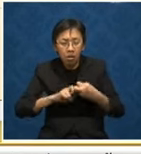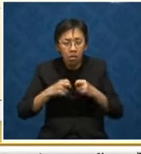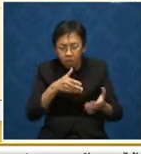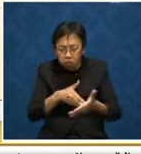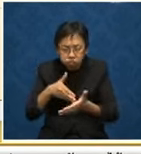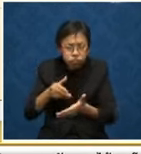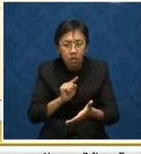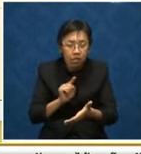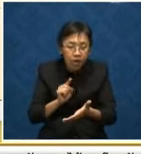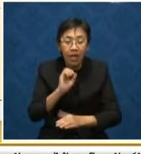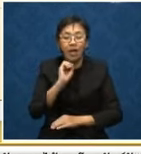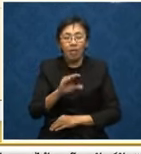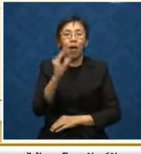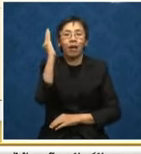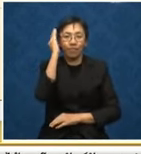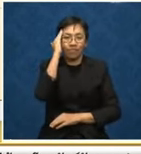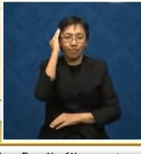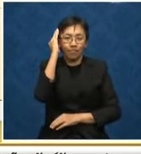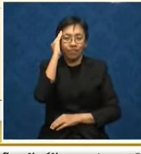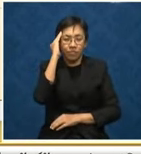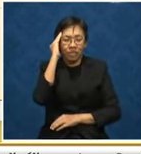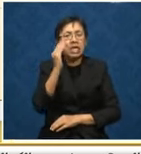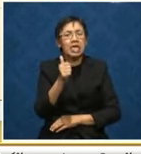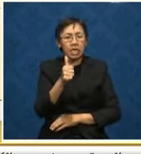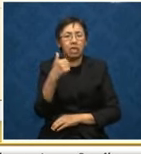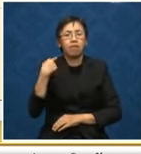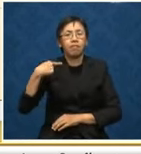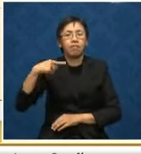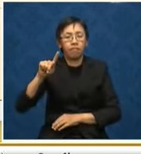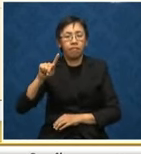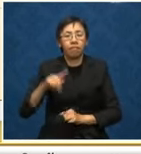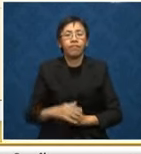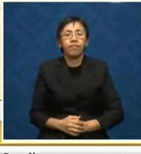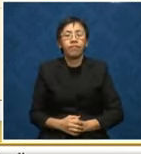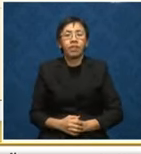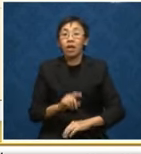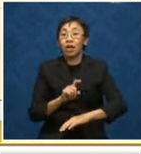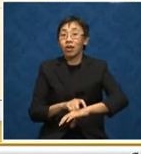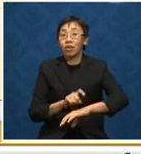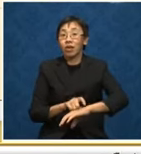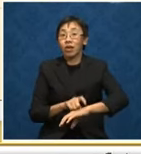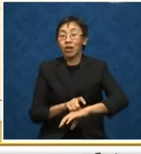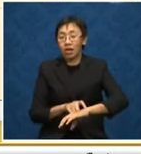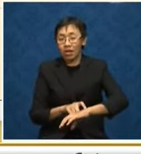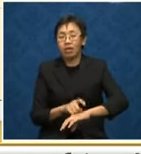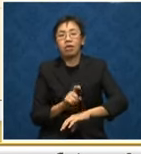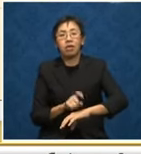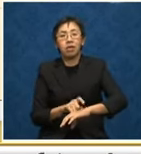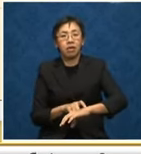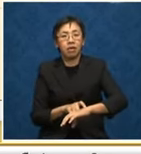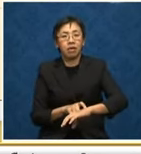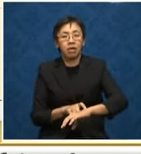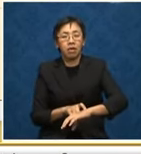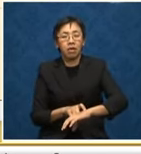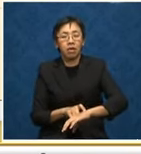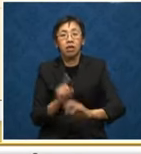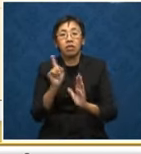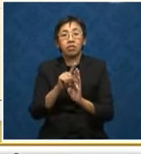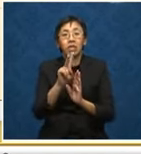ให้ผู้หารือได้ทราบอันนี้ได้ประโยชน์ครับเพราะฉะนั้นในเรื่องเวลาเดิม2